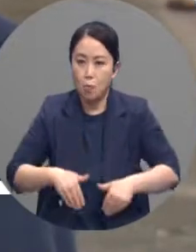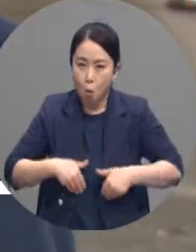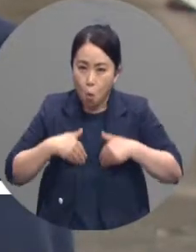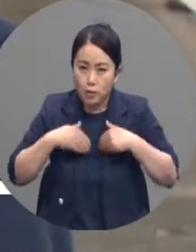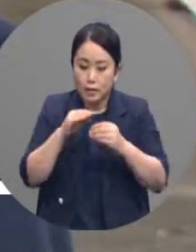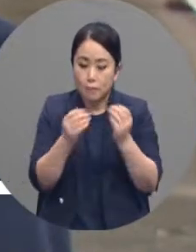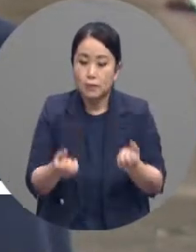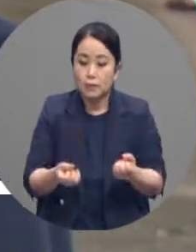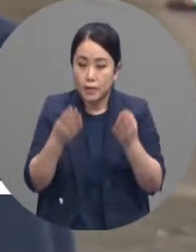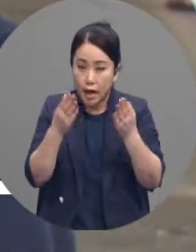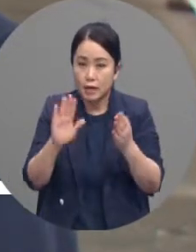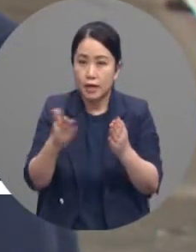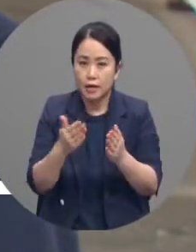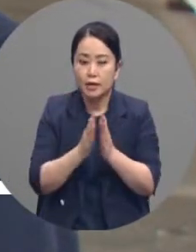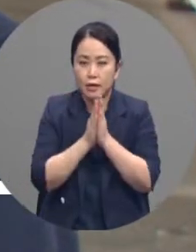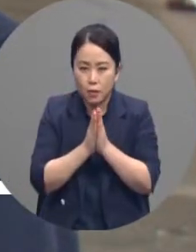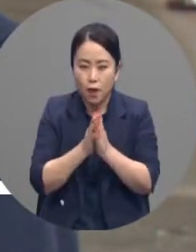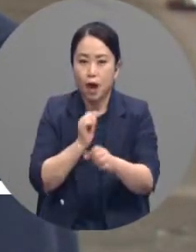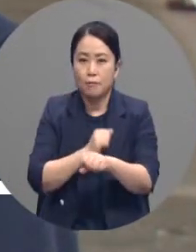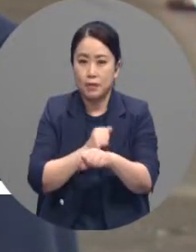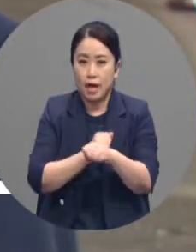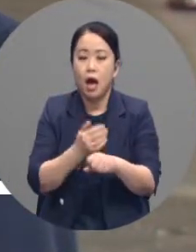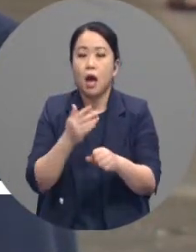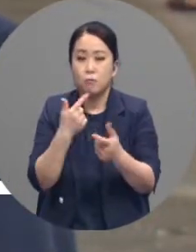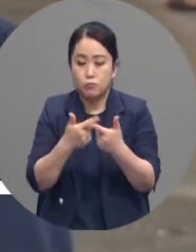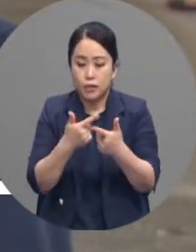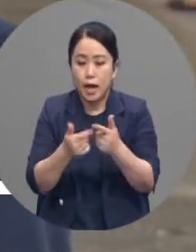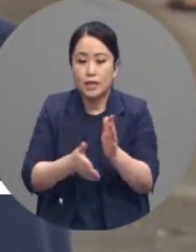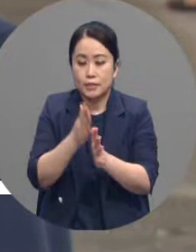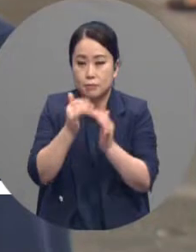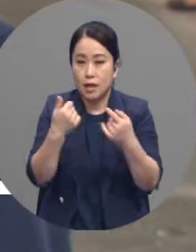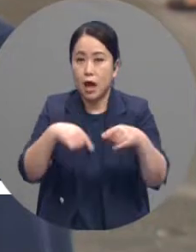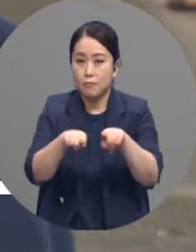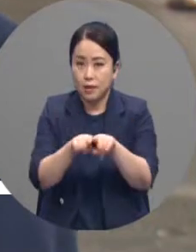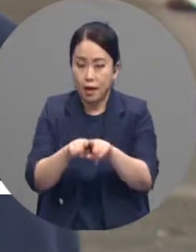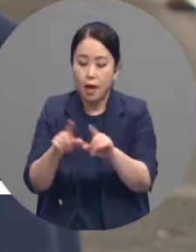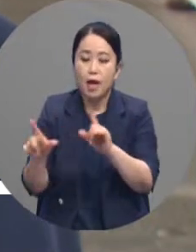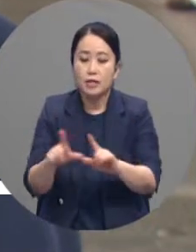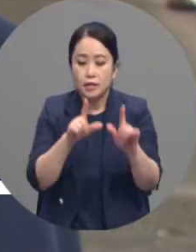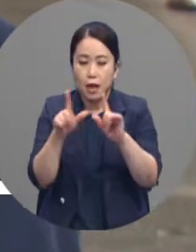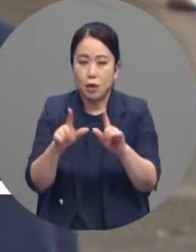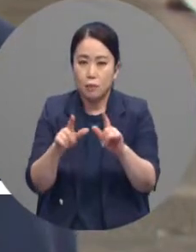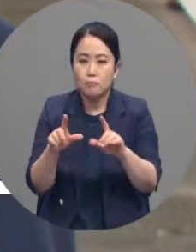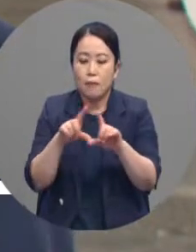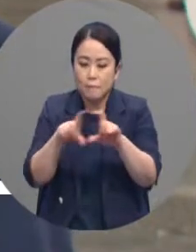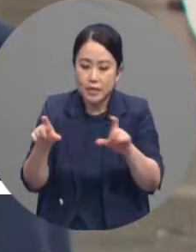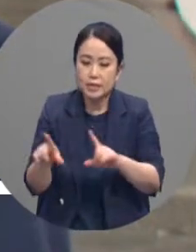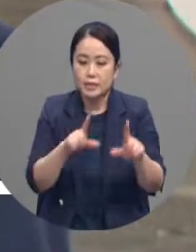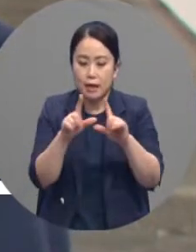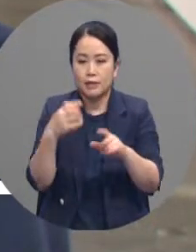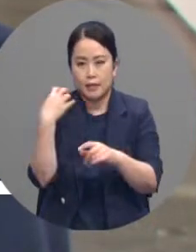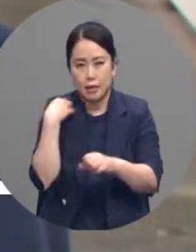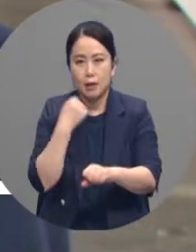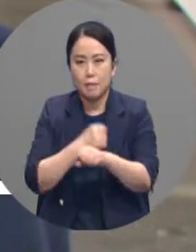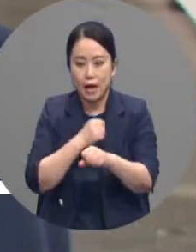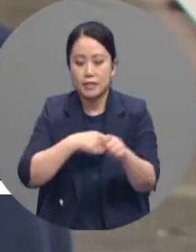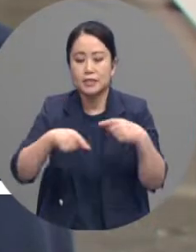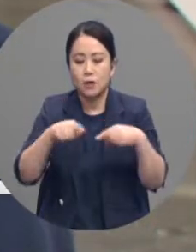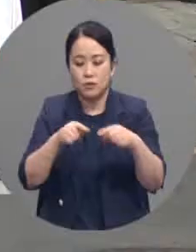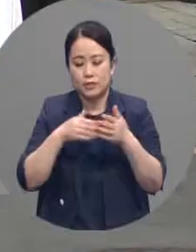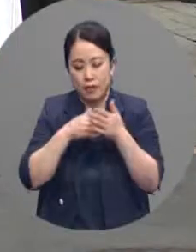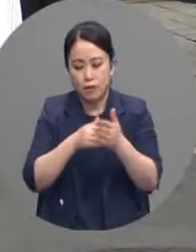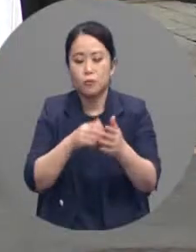정의당 부산시장도 부산시민과 함께 민생을 책임지는 그런 정치를 지속하도록